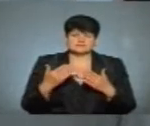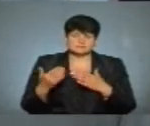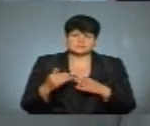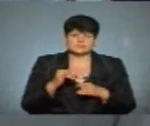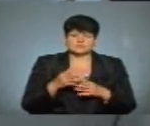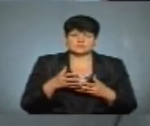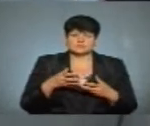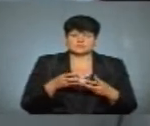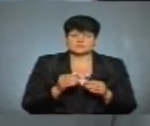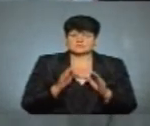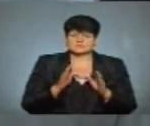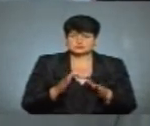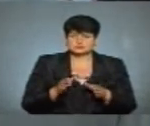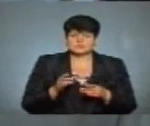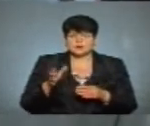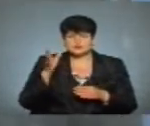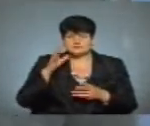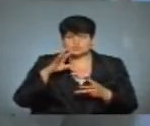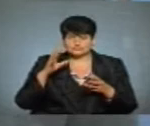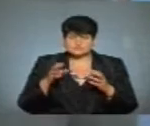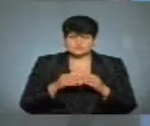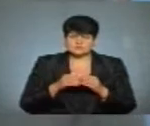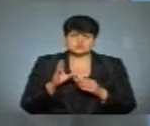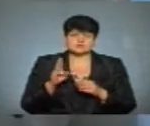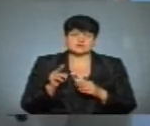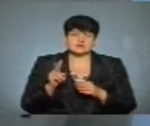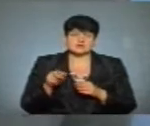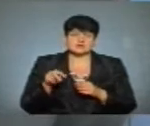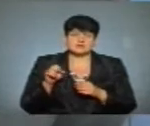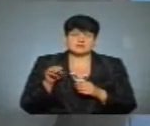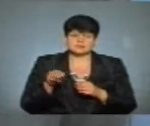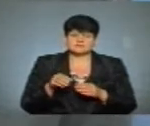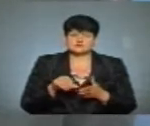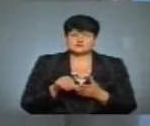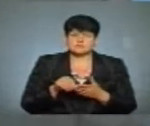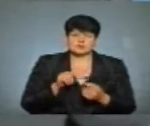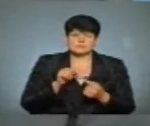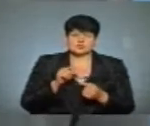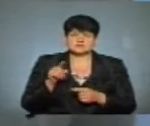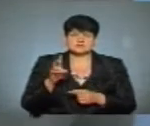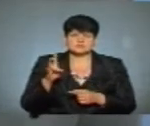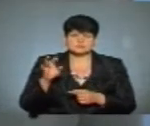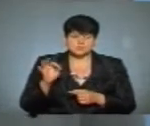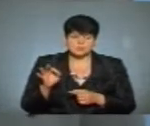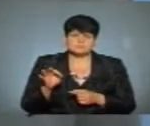негативно впливатиме на освіту в цілому. Шкарлет, він виступає проти ЗНО, проти там